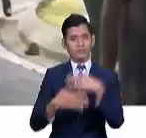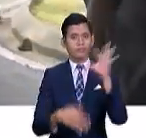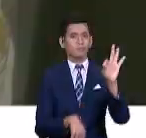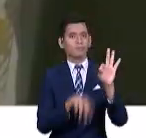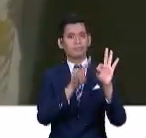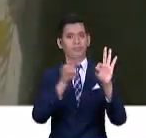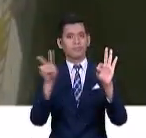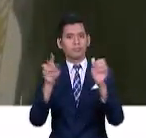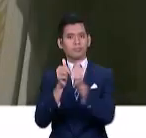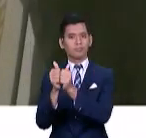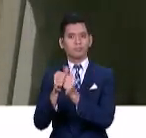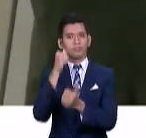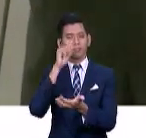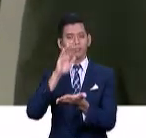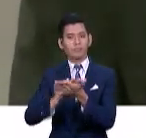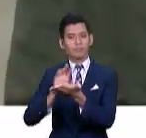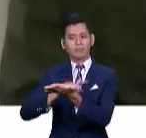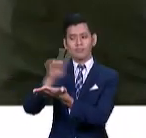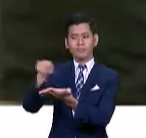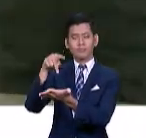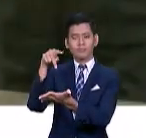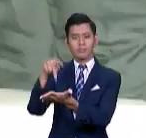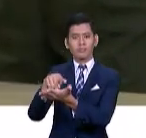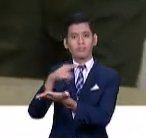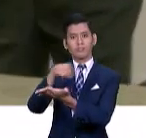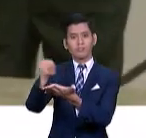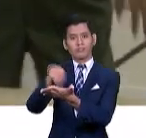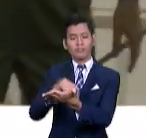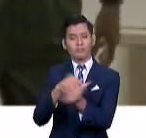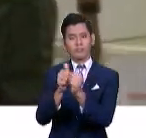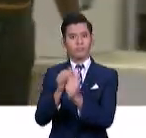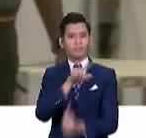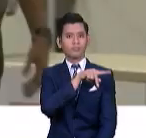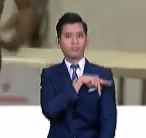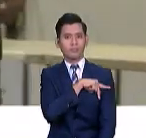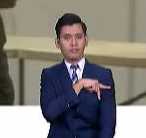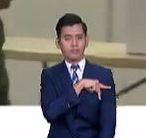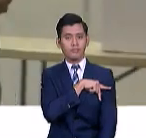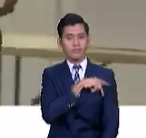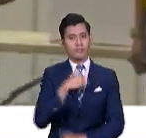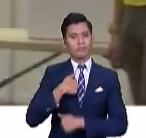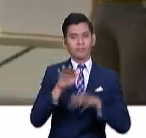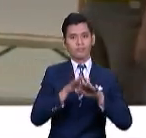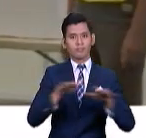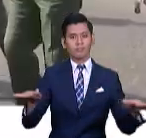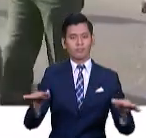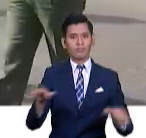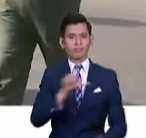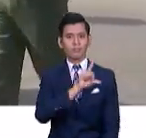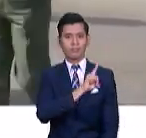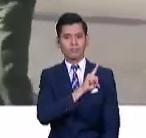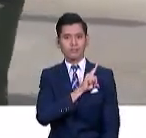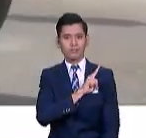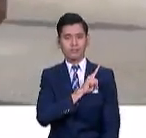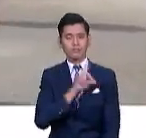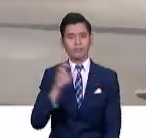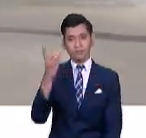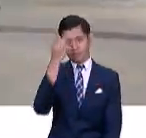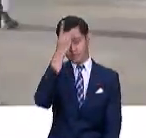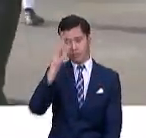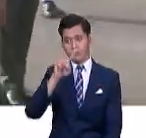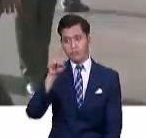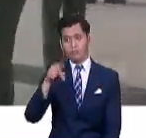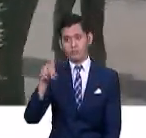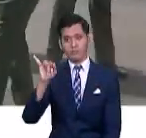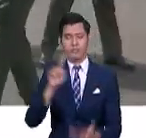pagi bersama isteri di pusat mengundi. Turut sama mengundi Panglima Medan Timur Tentera Darat, Lieutenant Jeneral Datuk Marzuki